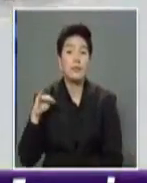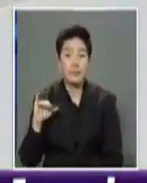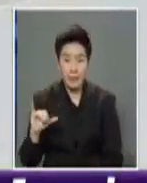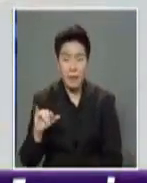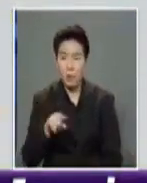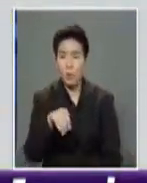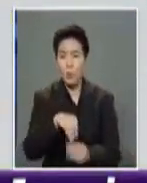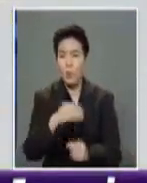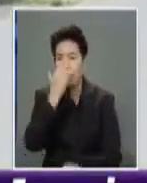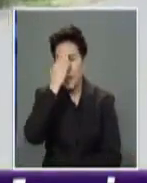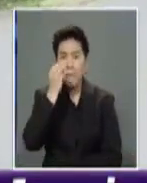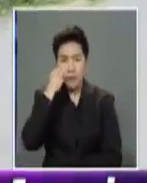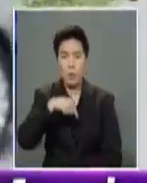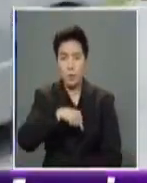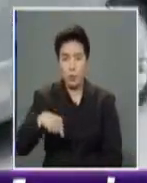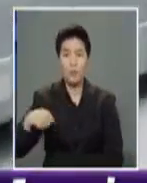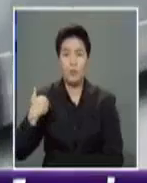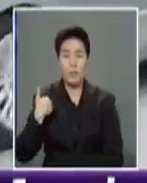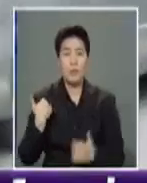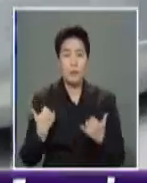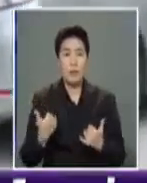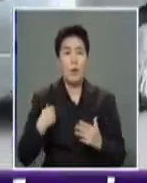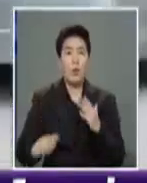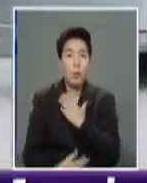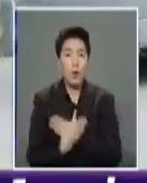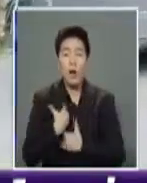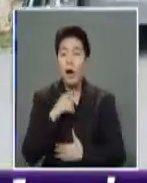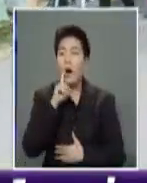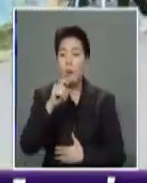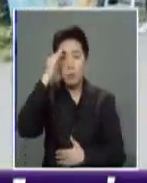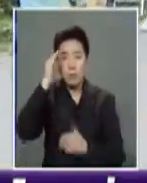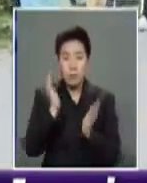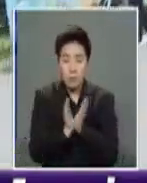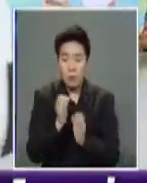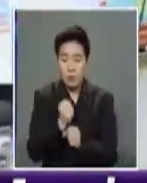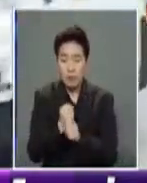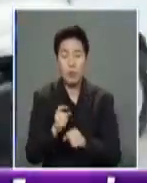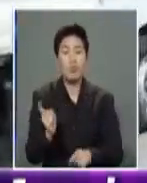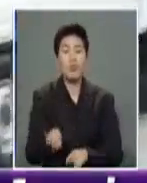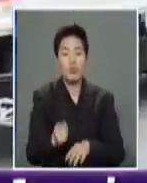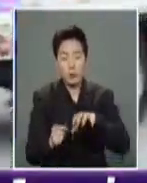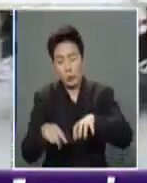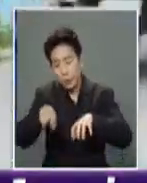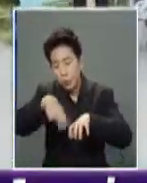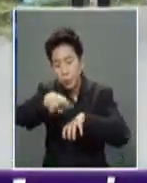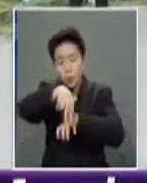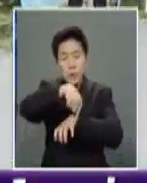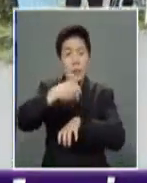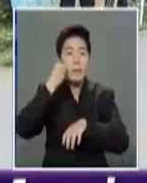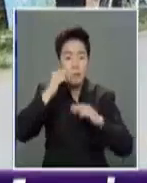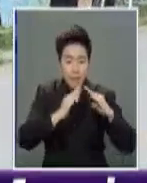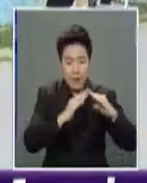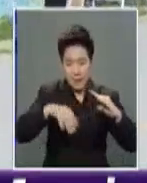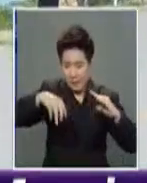จที่บริเวณหน้าบ้านพักด้วยค่ะเราได้มีโอกาสสอบถามเจ้าหน้าที่ตำรวจนะคะที่ทำหน้าที่ประจำจุดตรวจซึ่งอยู่ใกล้กับ